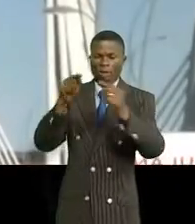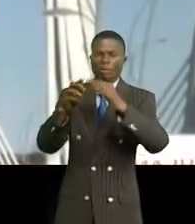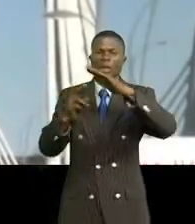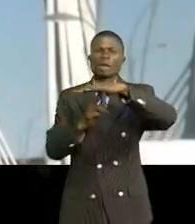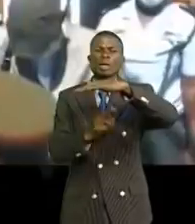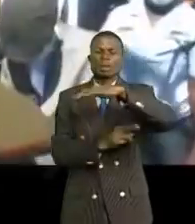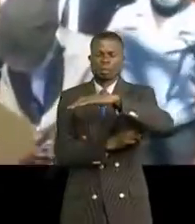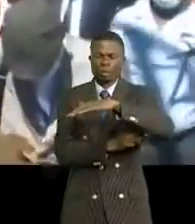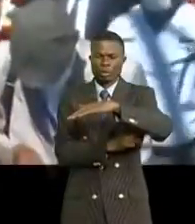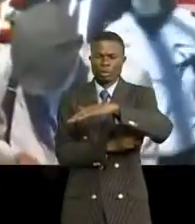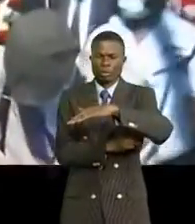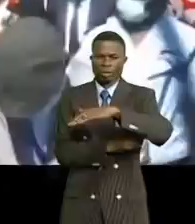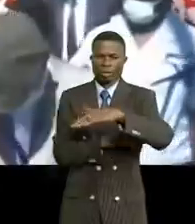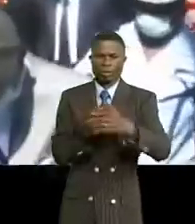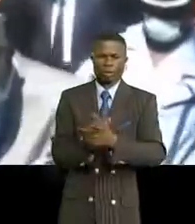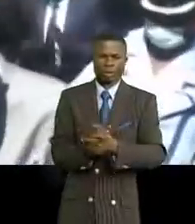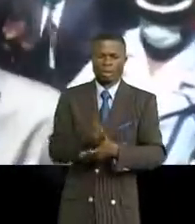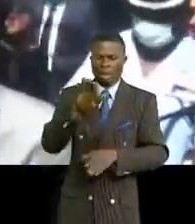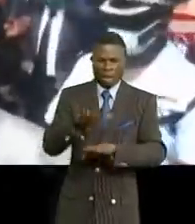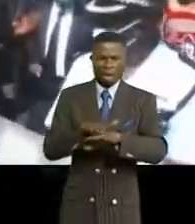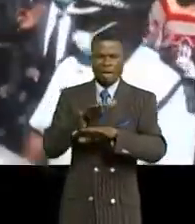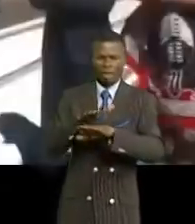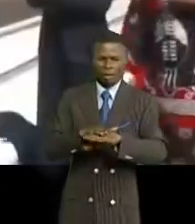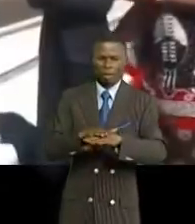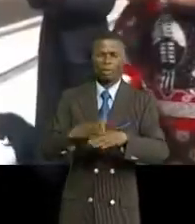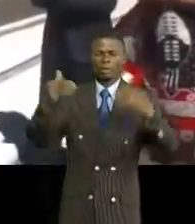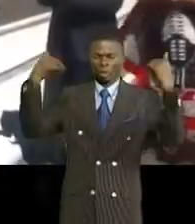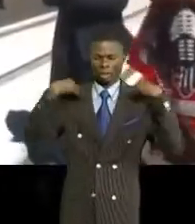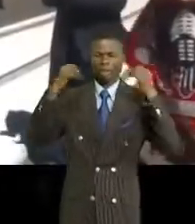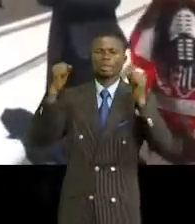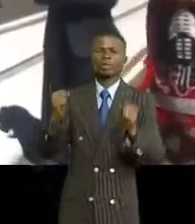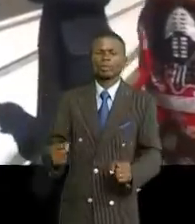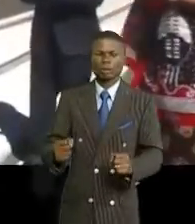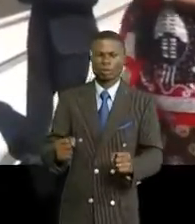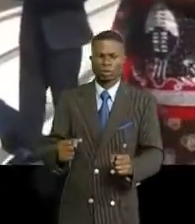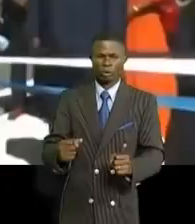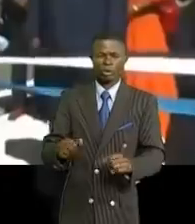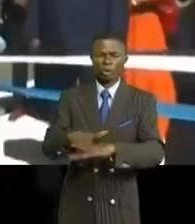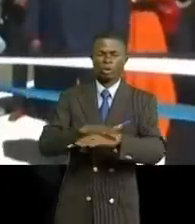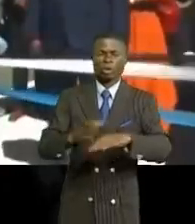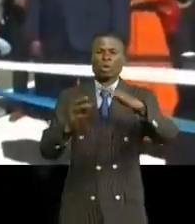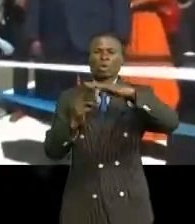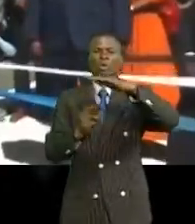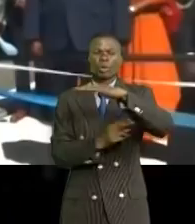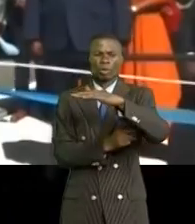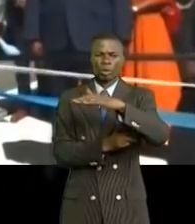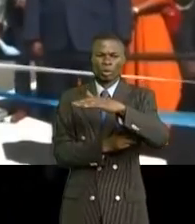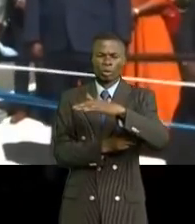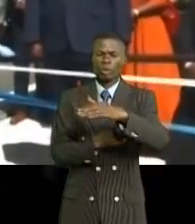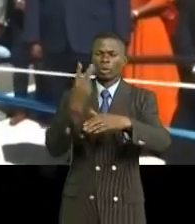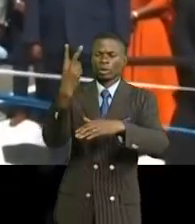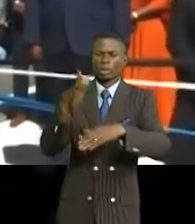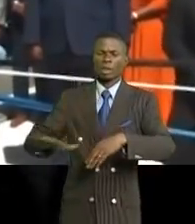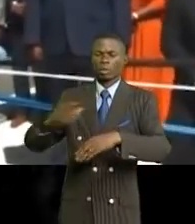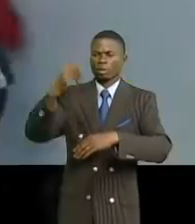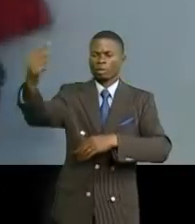côté zambien a pas les tortues les chefs se sont arrêtés quatre fois c'est le pont deux fois du côté bout'chou année et autant